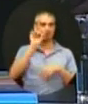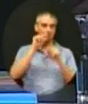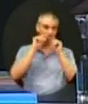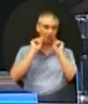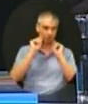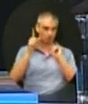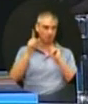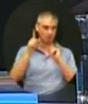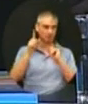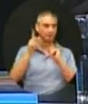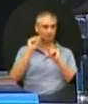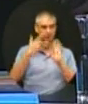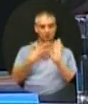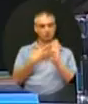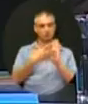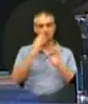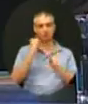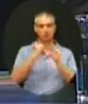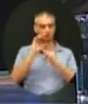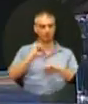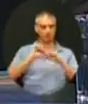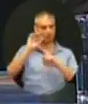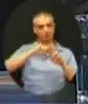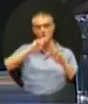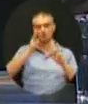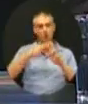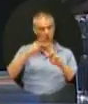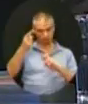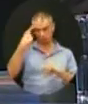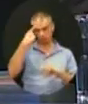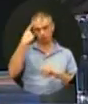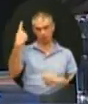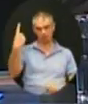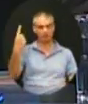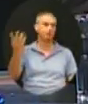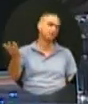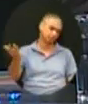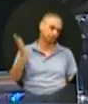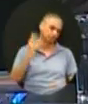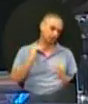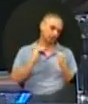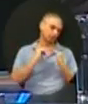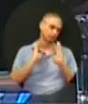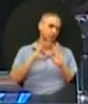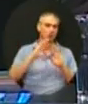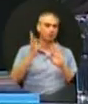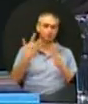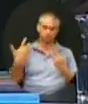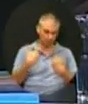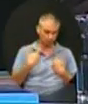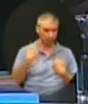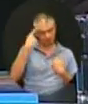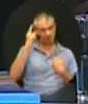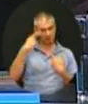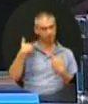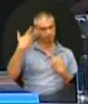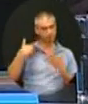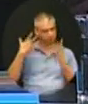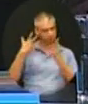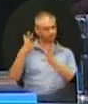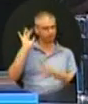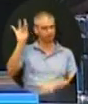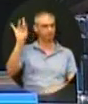רדבן יש על זה ביקורת קשה מאוד עליו בקהילייה בינלאומית ו מודלה אני חושב שזה י מאוות נכון כל מי שתוקף אותנו צריך לדעת שאנחנו